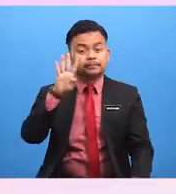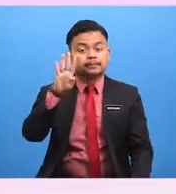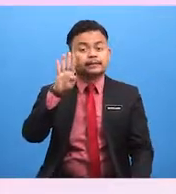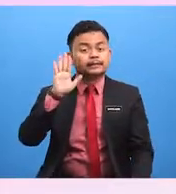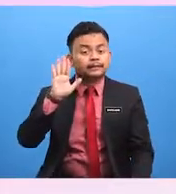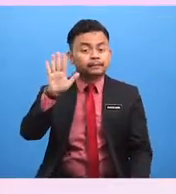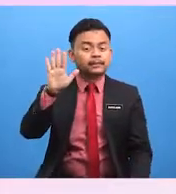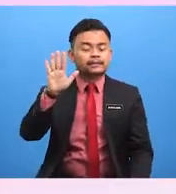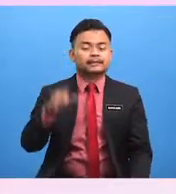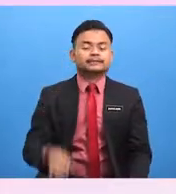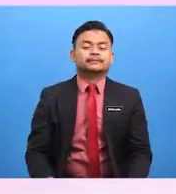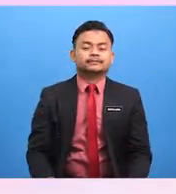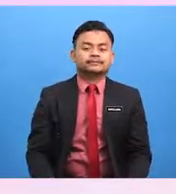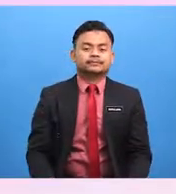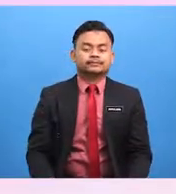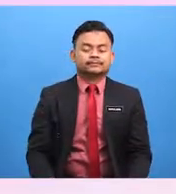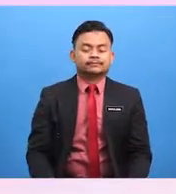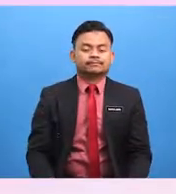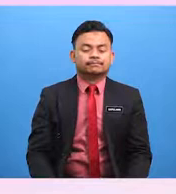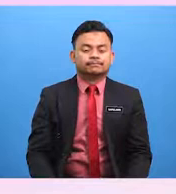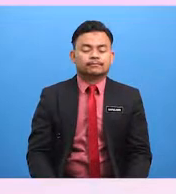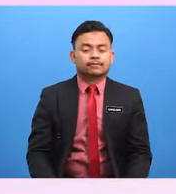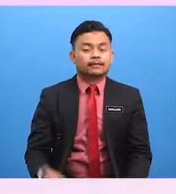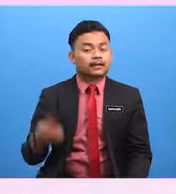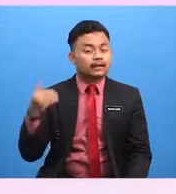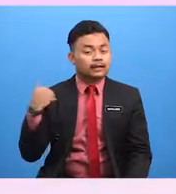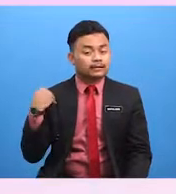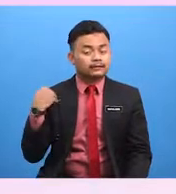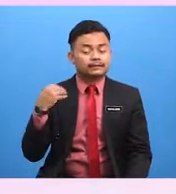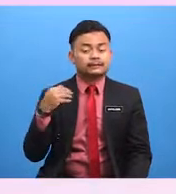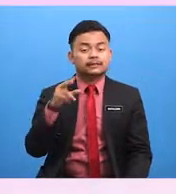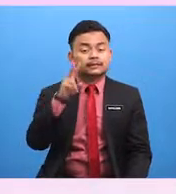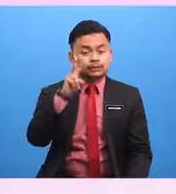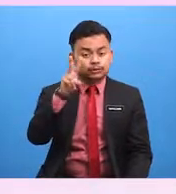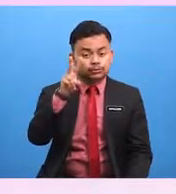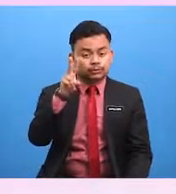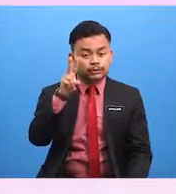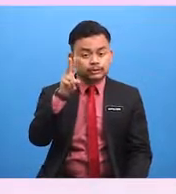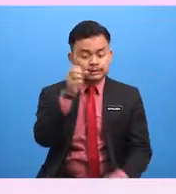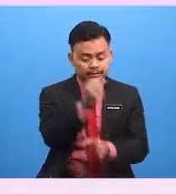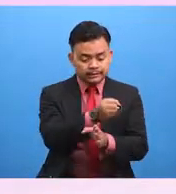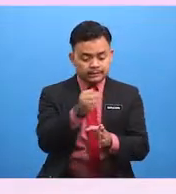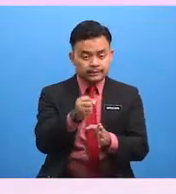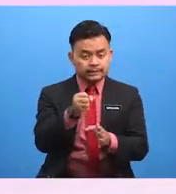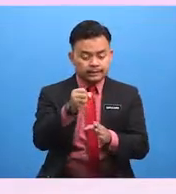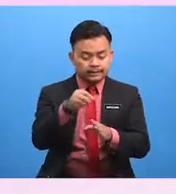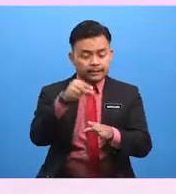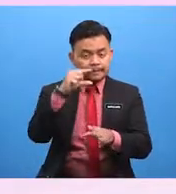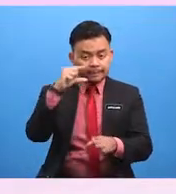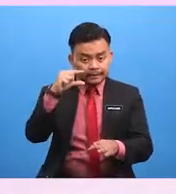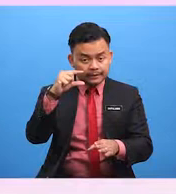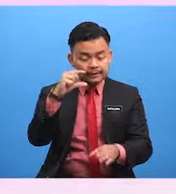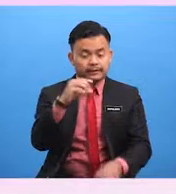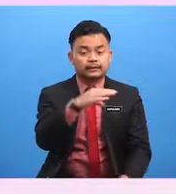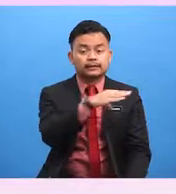4 tepat. Ia mempunyai dua sisi pendek dan dua sisi